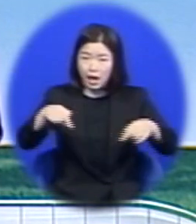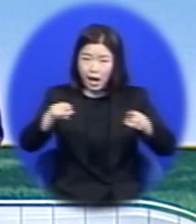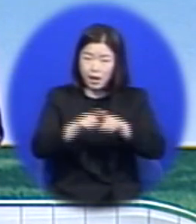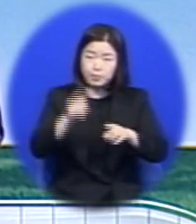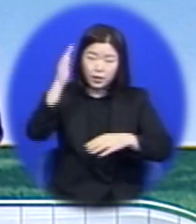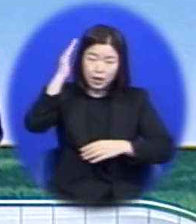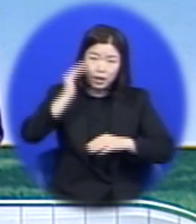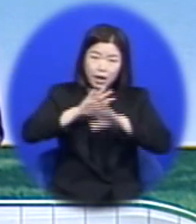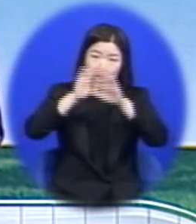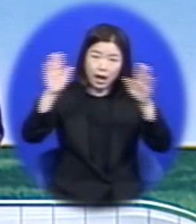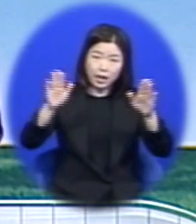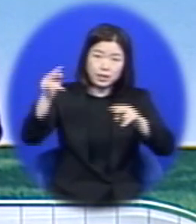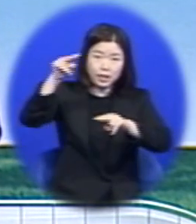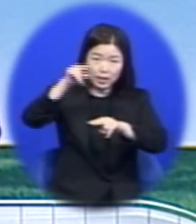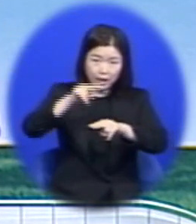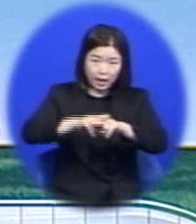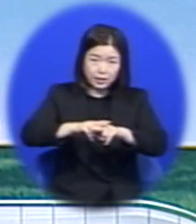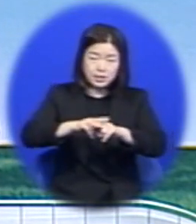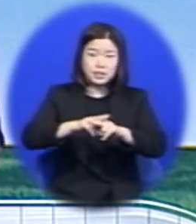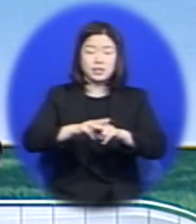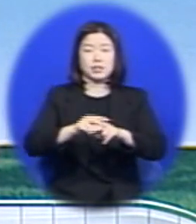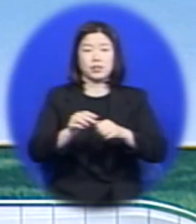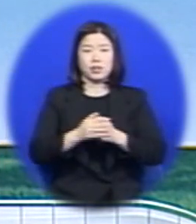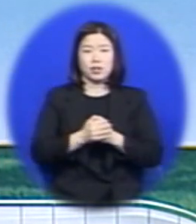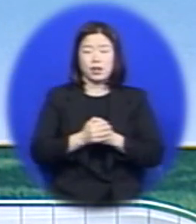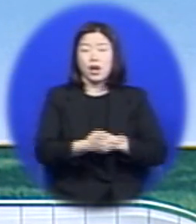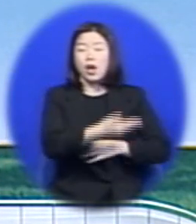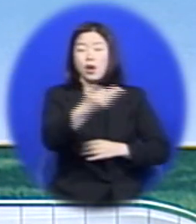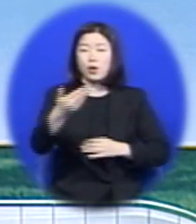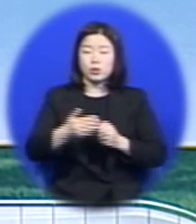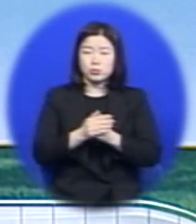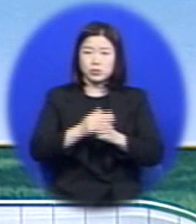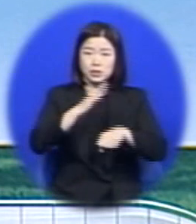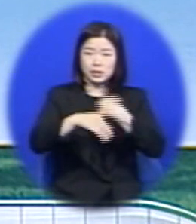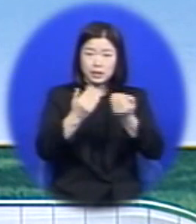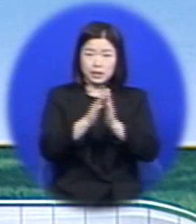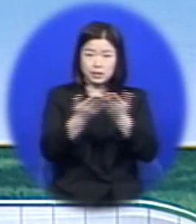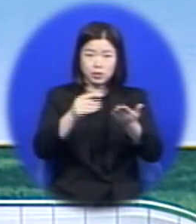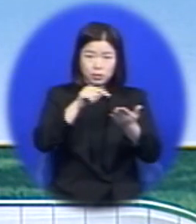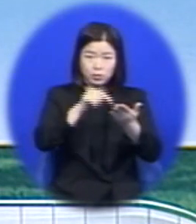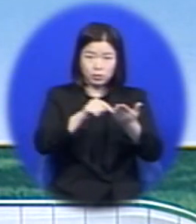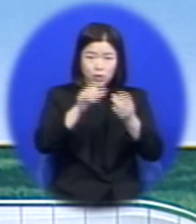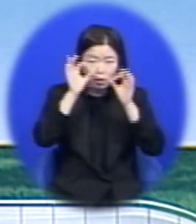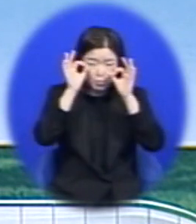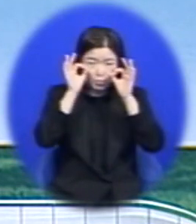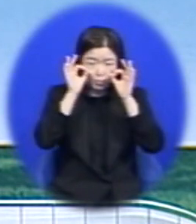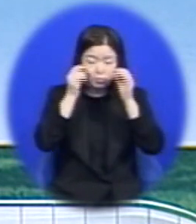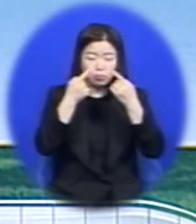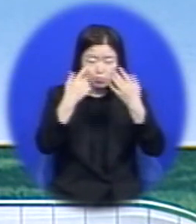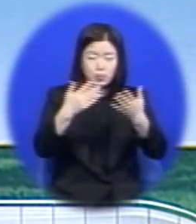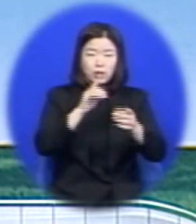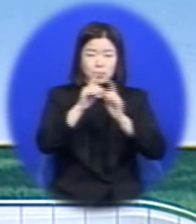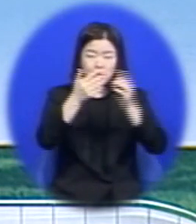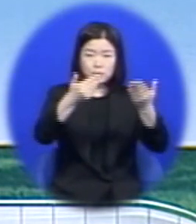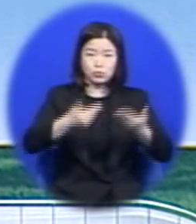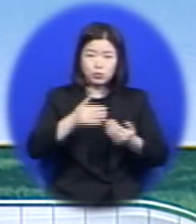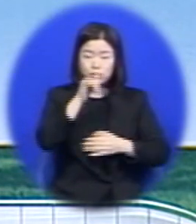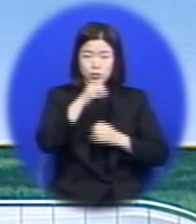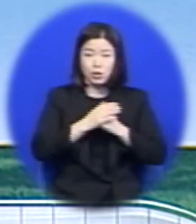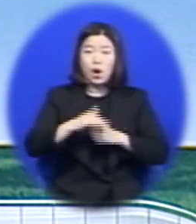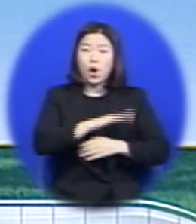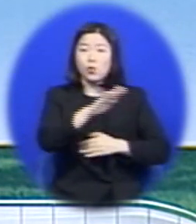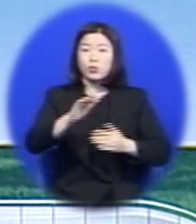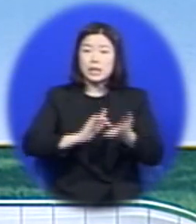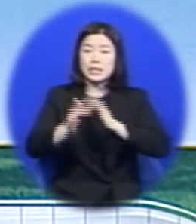하늘에 앉히시니 여러분 성경은 분명히 말씀합니다. 우리는 예수님과 연합한